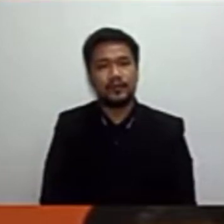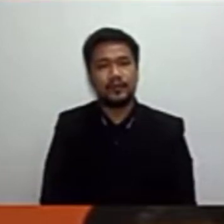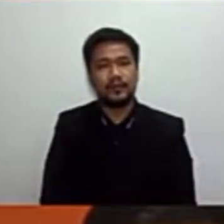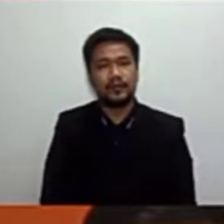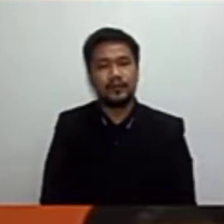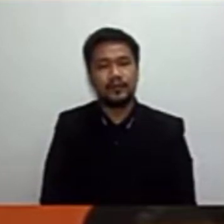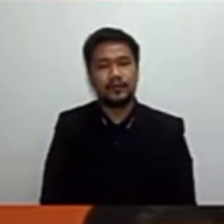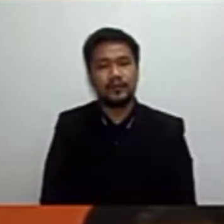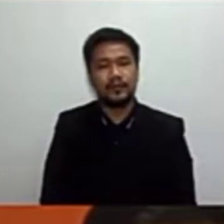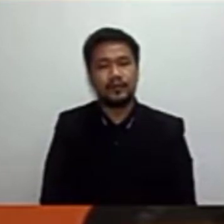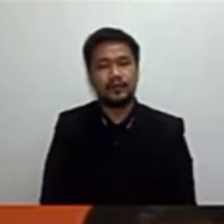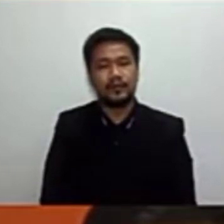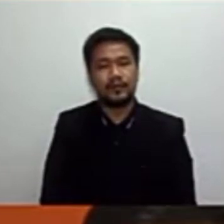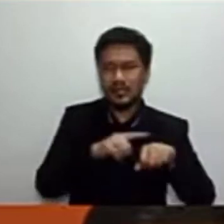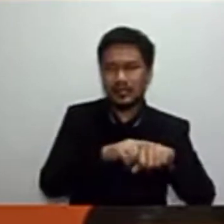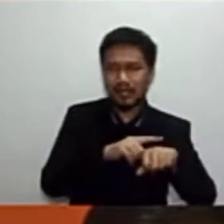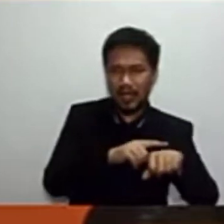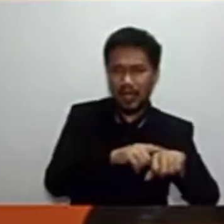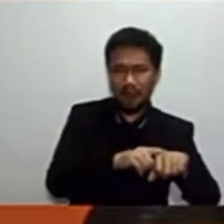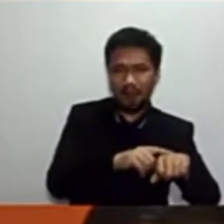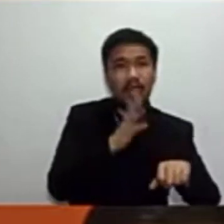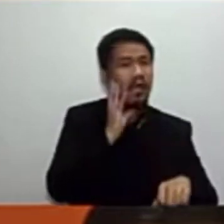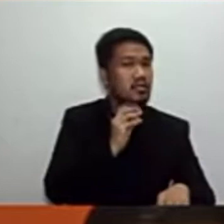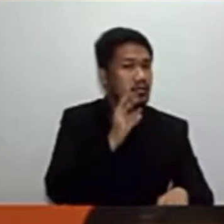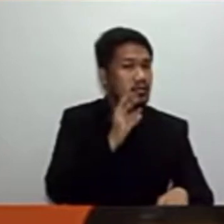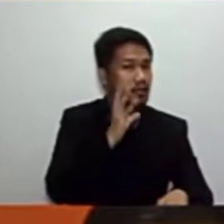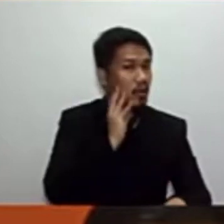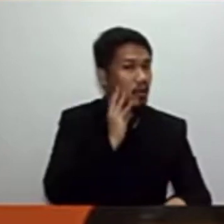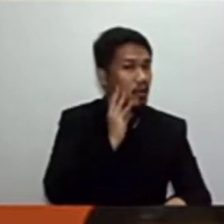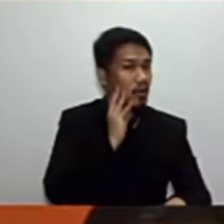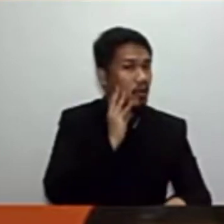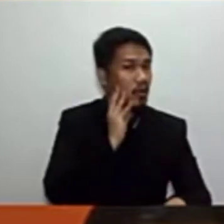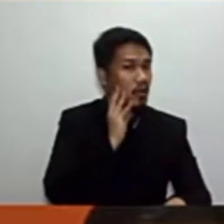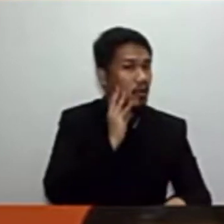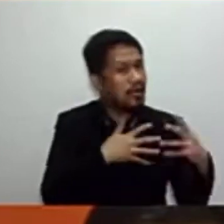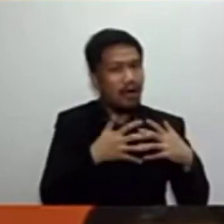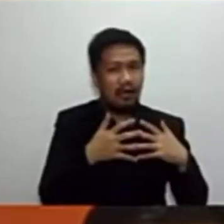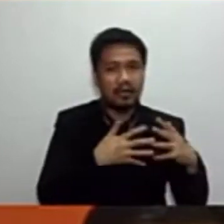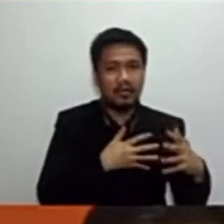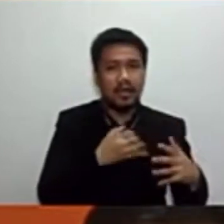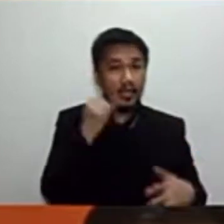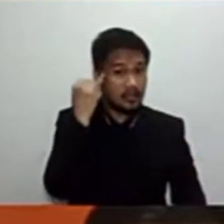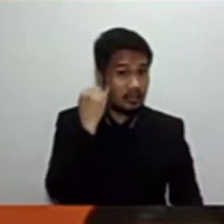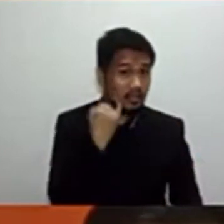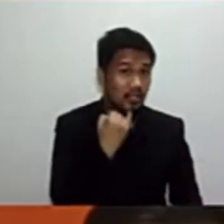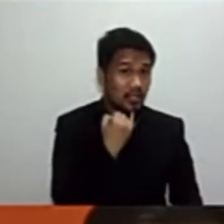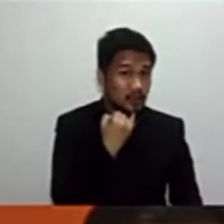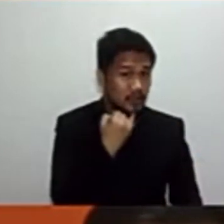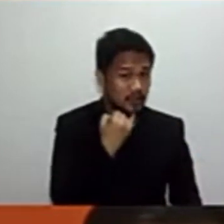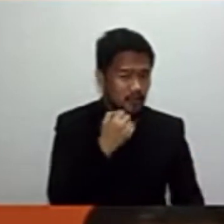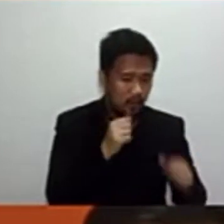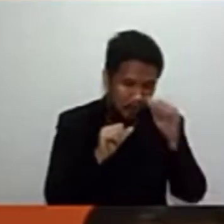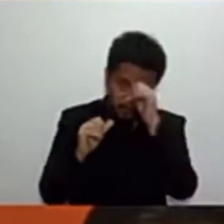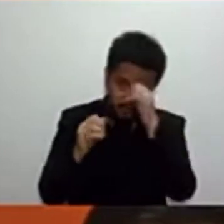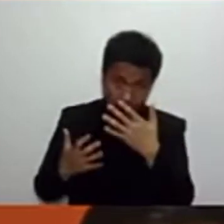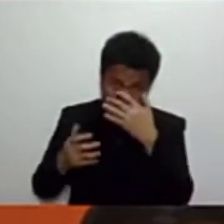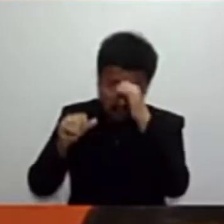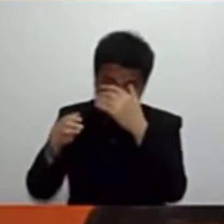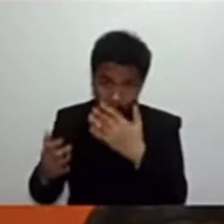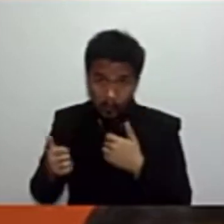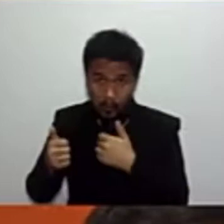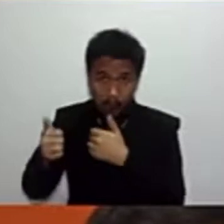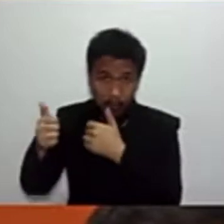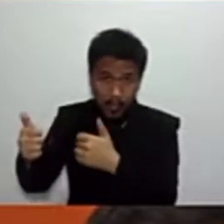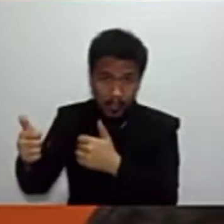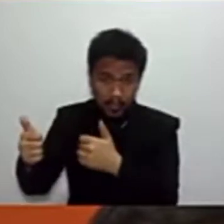Pero dumating sa punto na bagamat tinutupad ni Santiago at ng kanyang